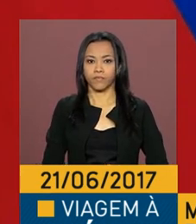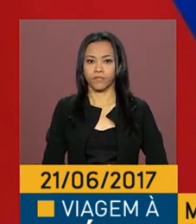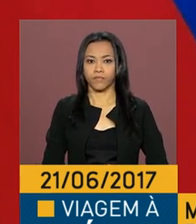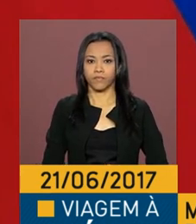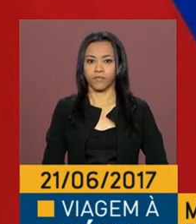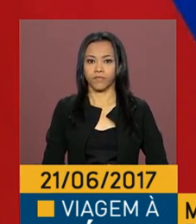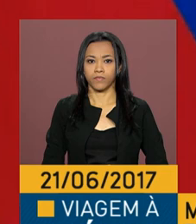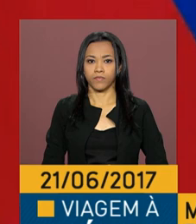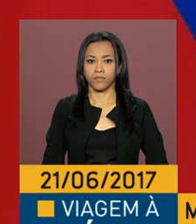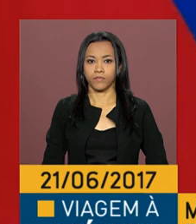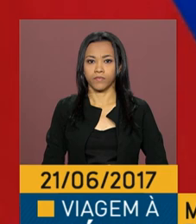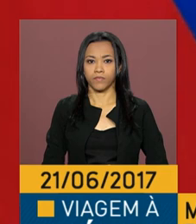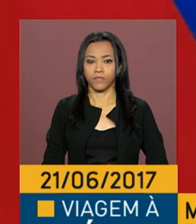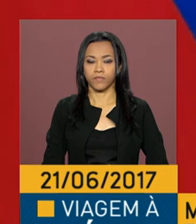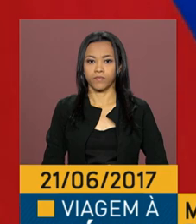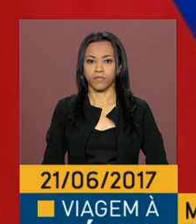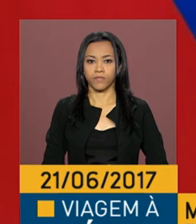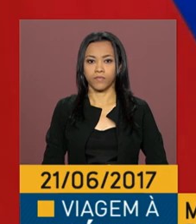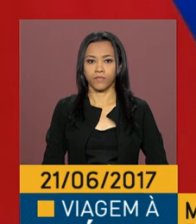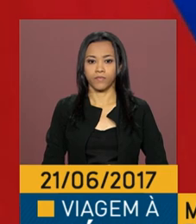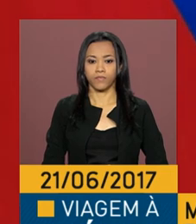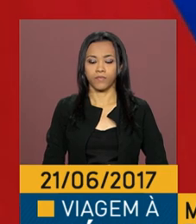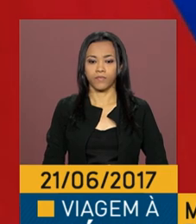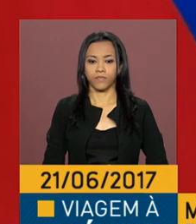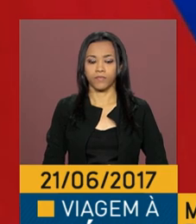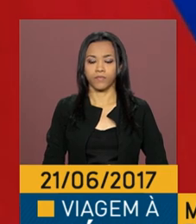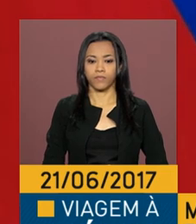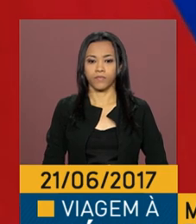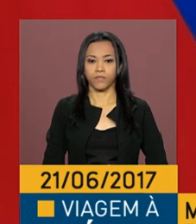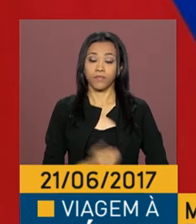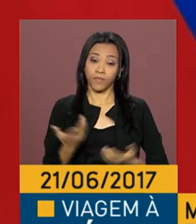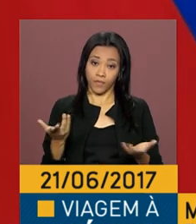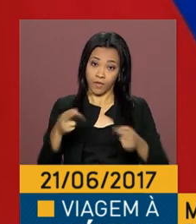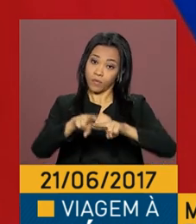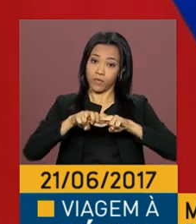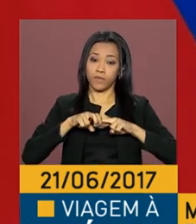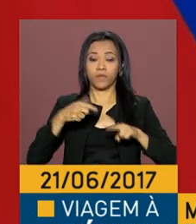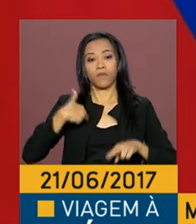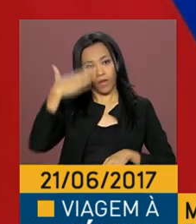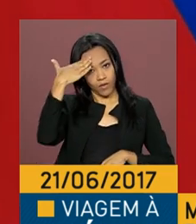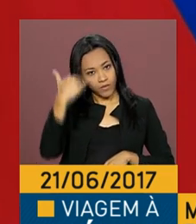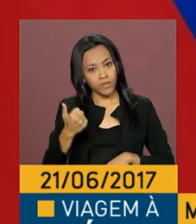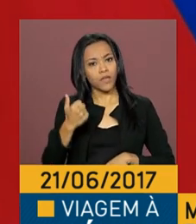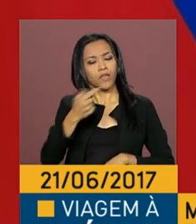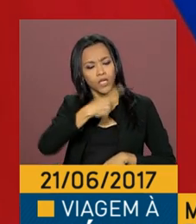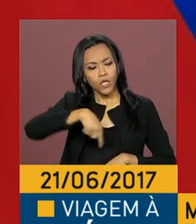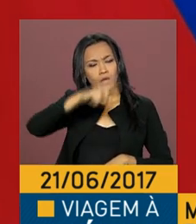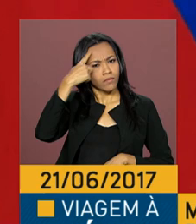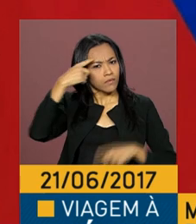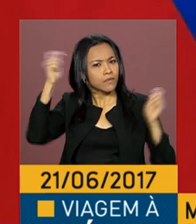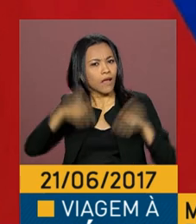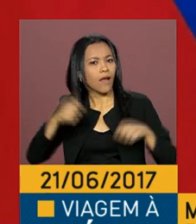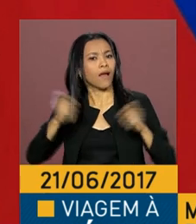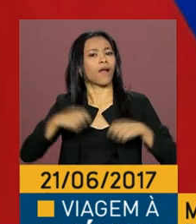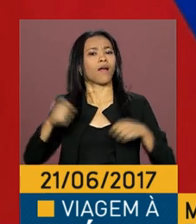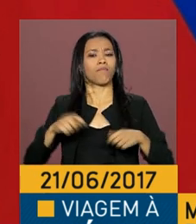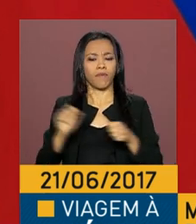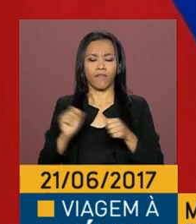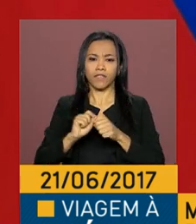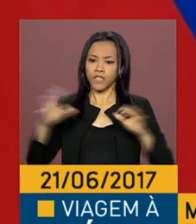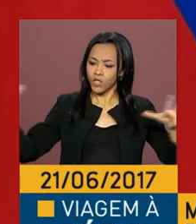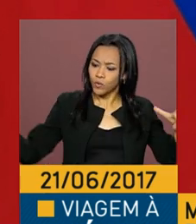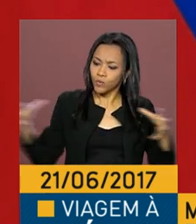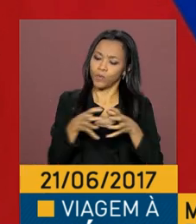стороны комиссии высокого уровня по сотрудничеству. Por isso eu sei do que somos capazes de fazer juntos por